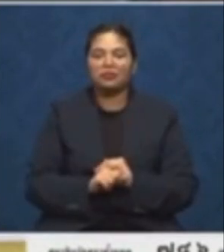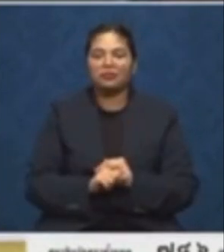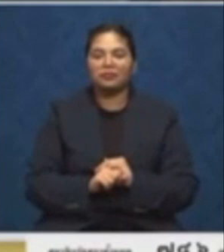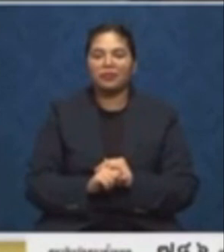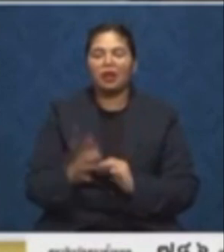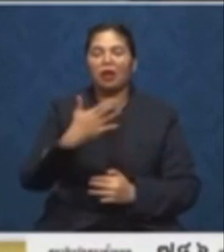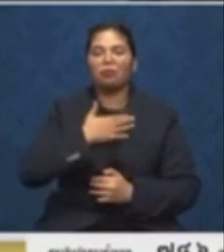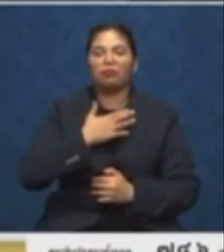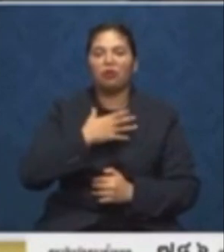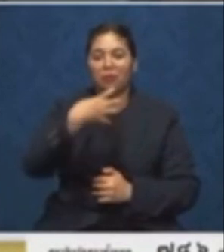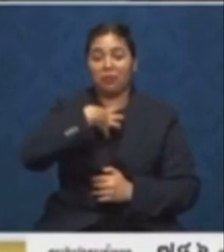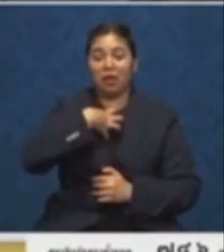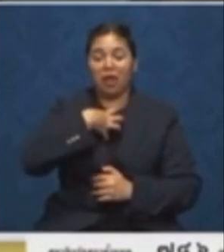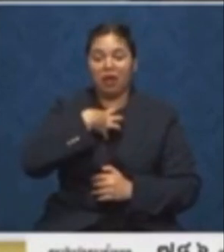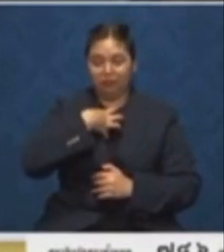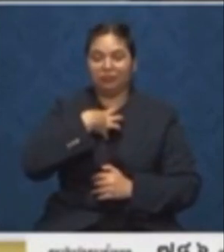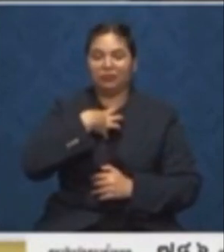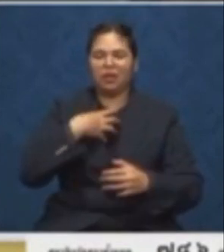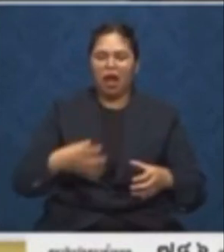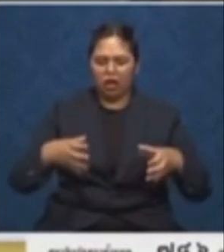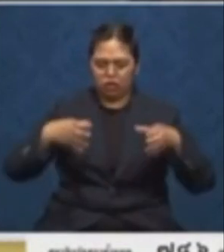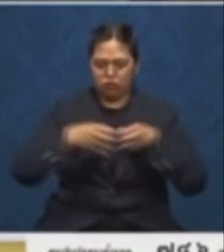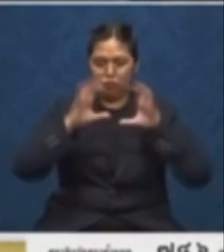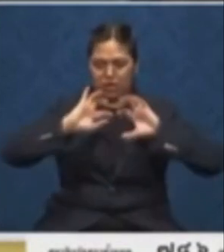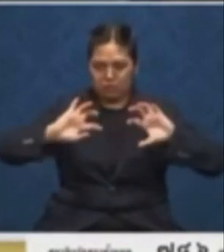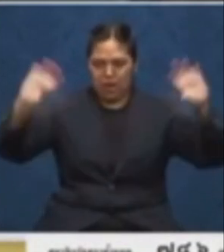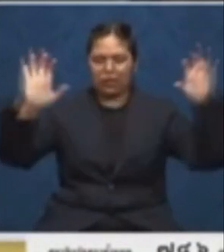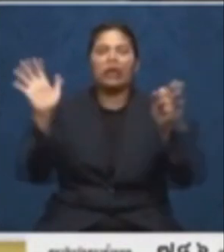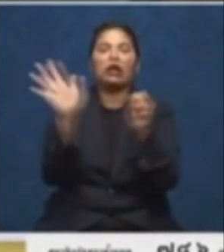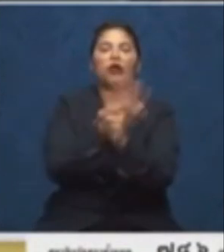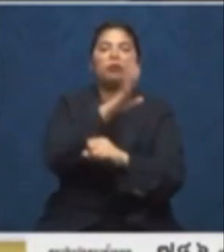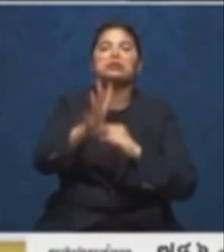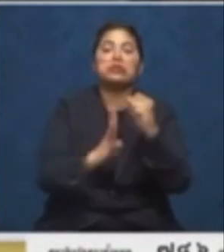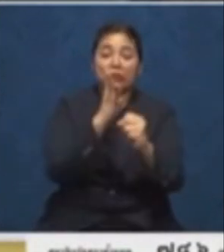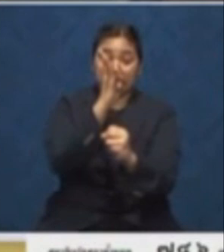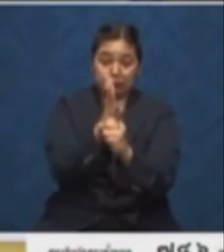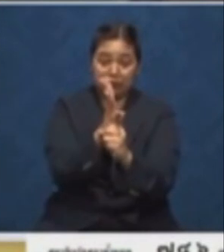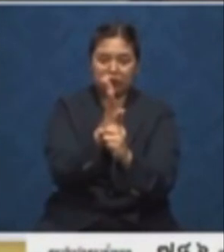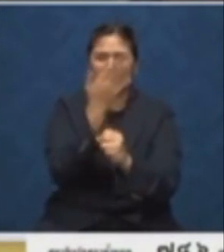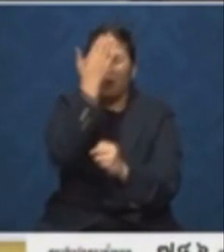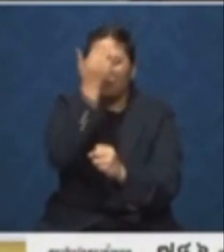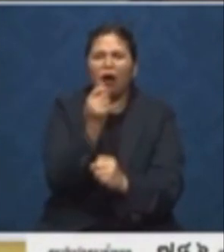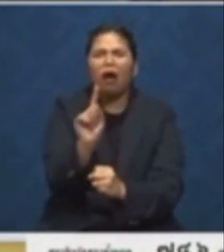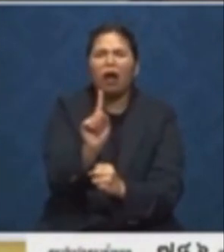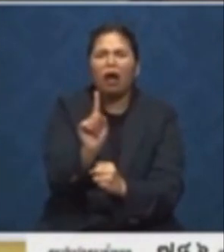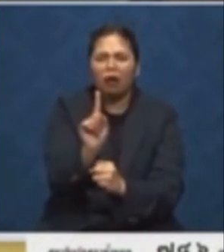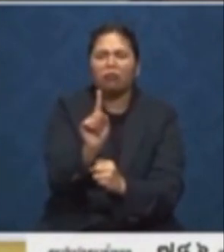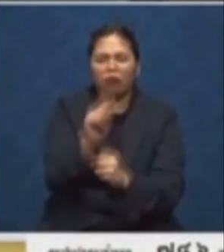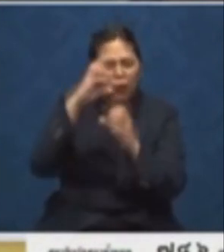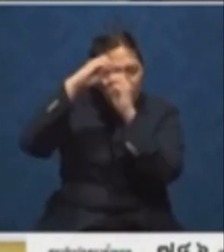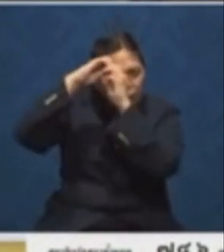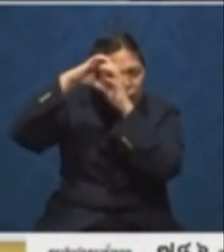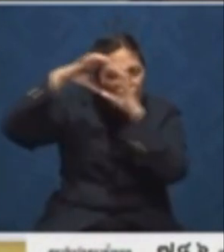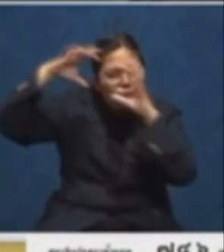ผมอยากให้รัฐบาลนี้อยู่ครบเทอมครับท่านประธานเพราะท่านเป็นความหวังของประชา